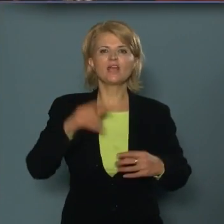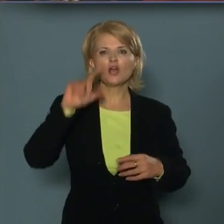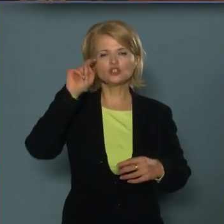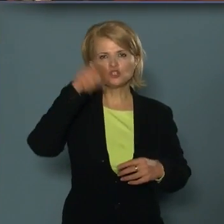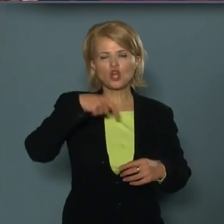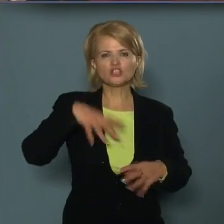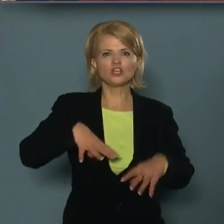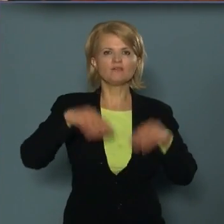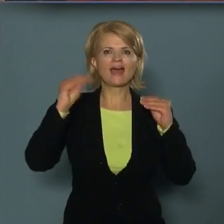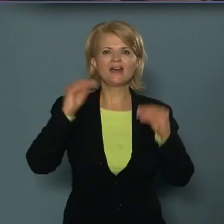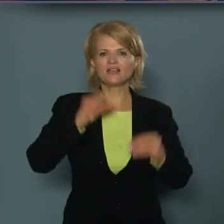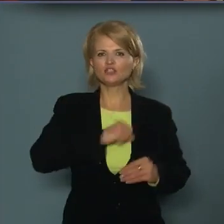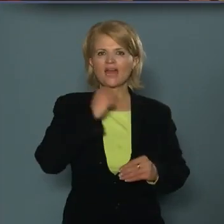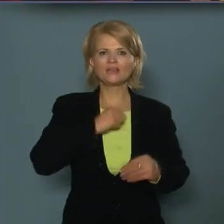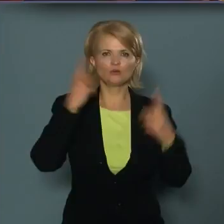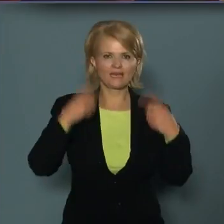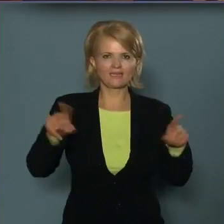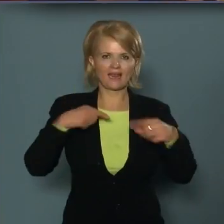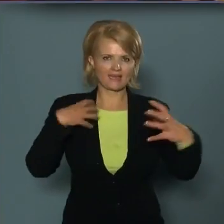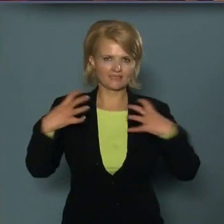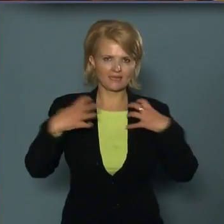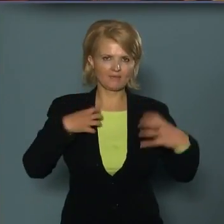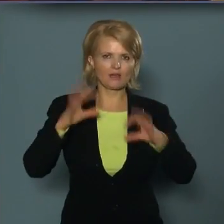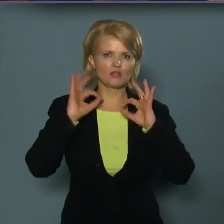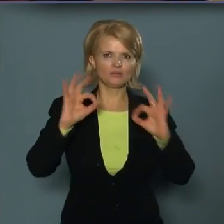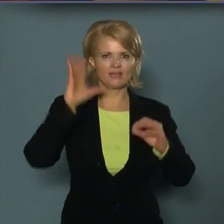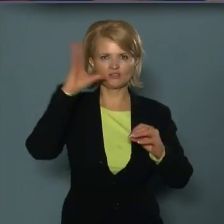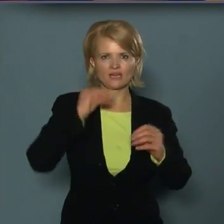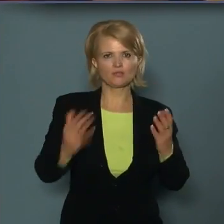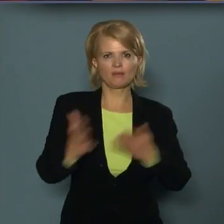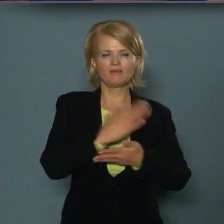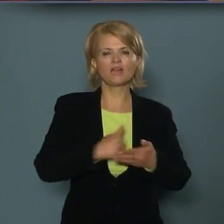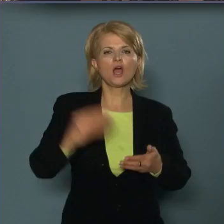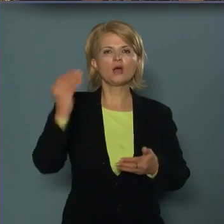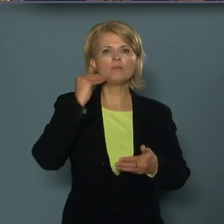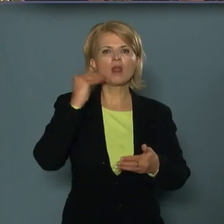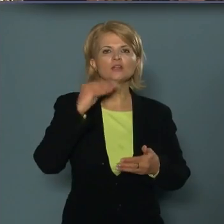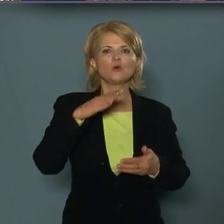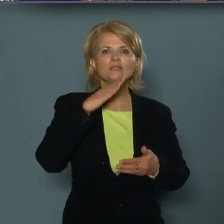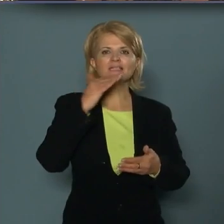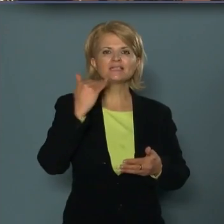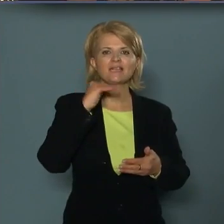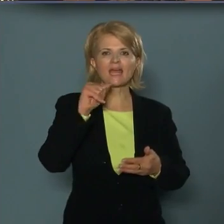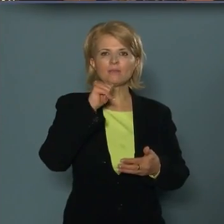Mari díjas színművész, énekes volt. A jótékonysági est bevételét a Balatonszepezdi